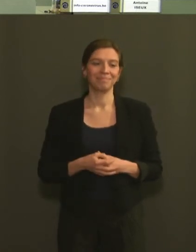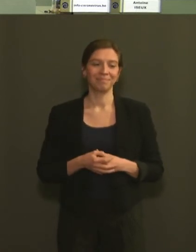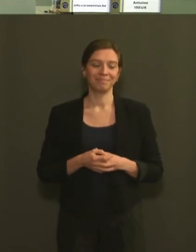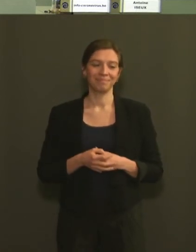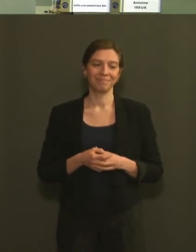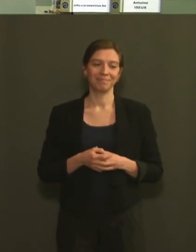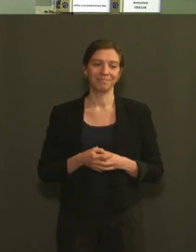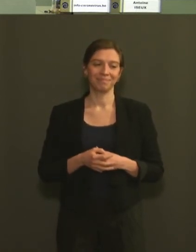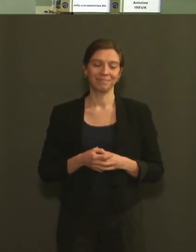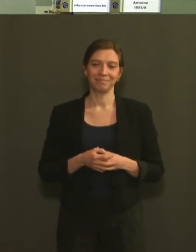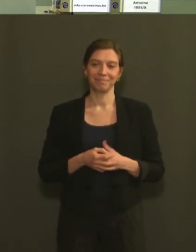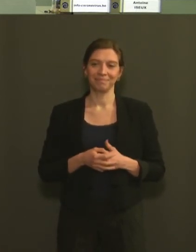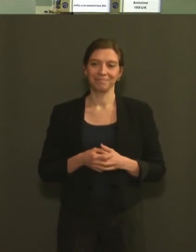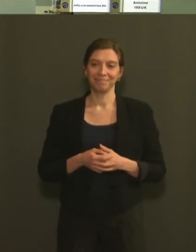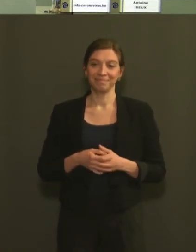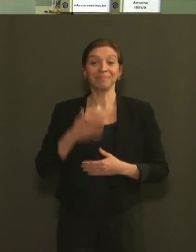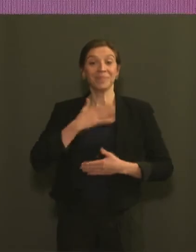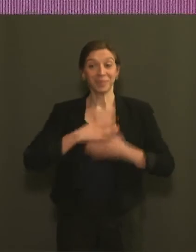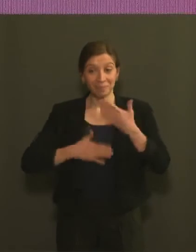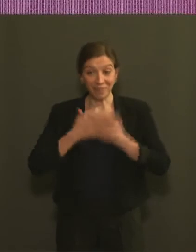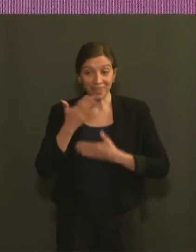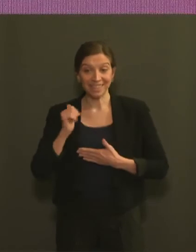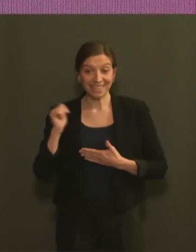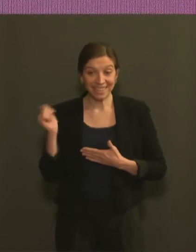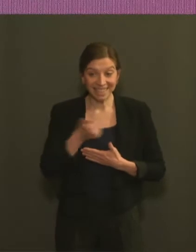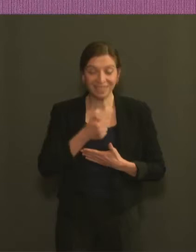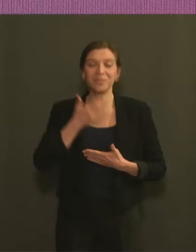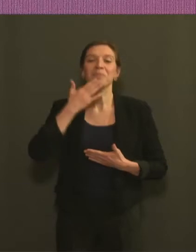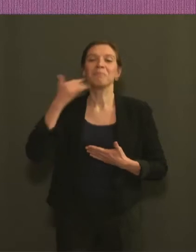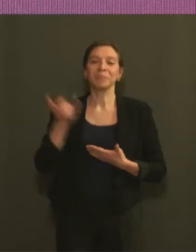mémoire qui draine bonjour tout le monde